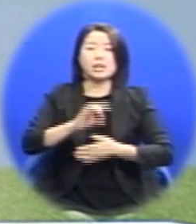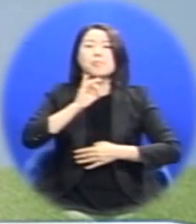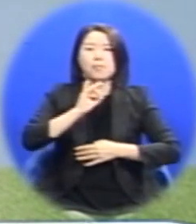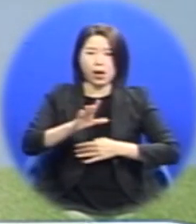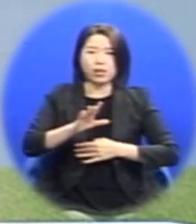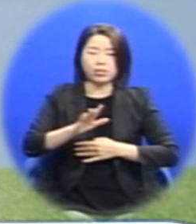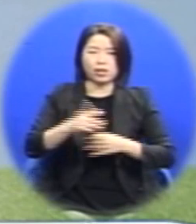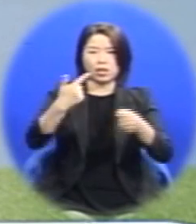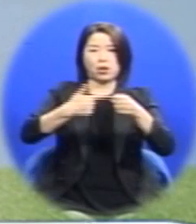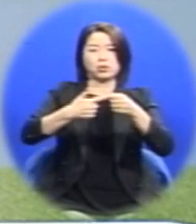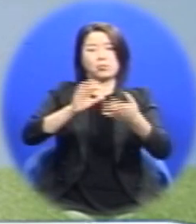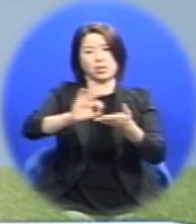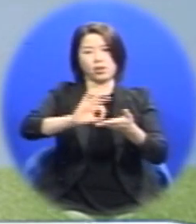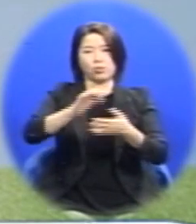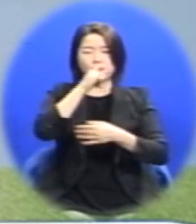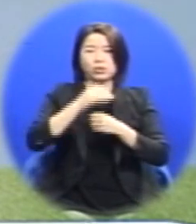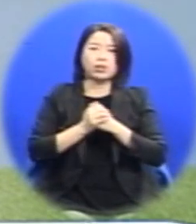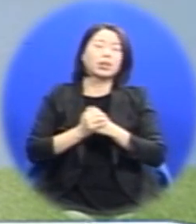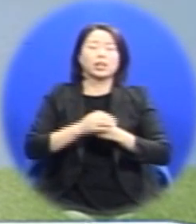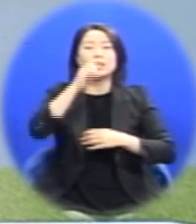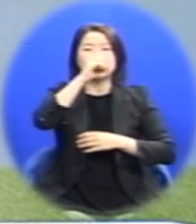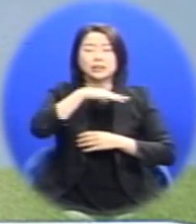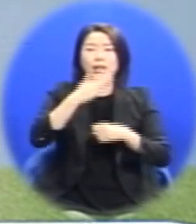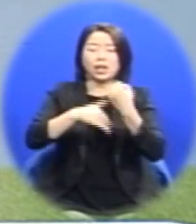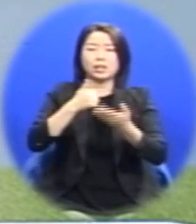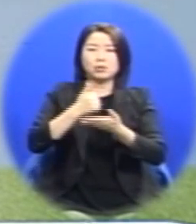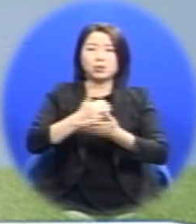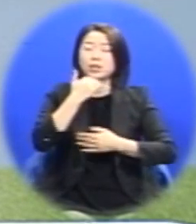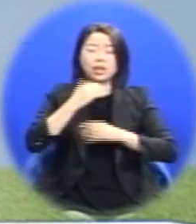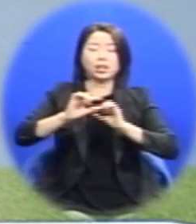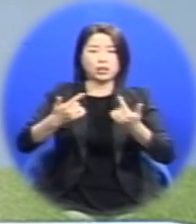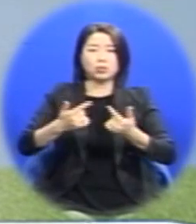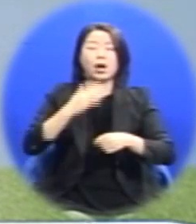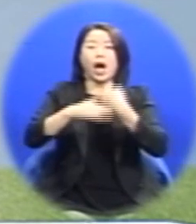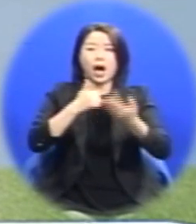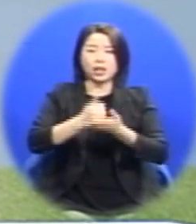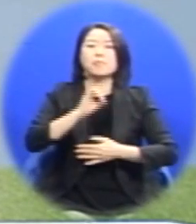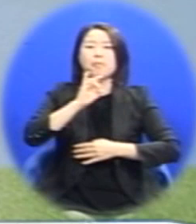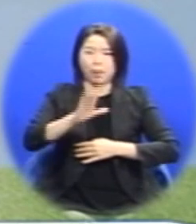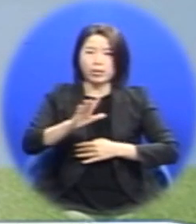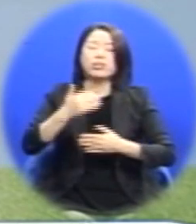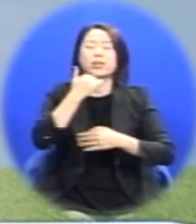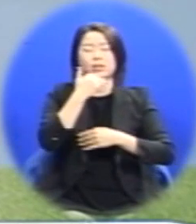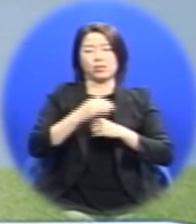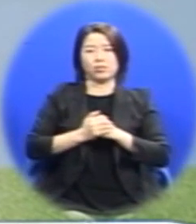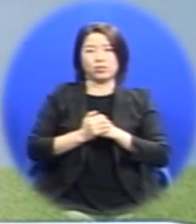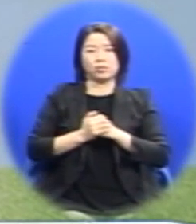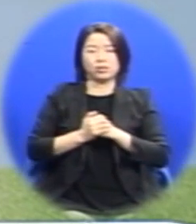하나님만이라는 표현을 여섯 번이나 씁니다. 그냥 하나님을 기다리는 게 아니고 하나님만 기다린다.